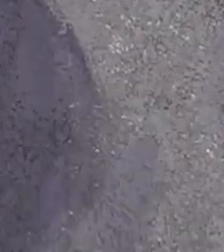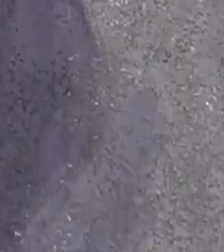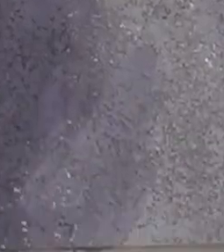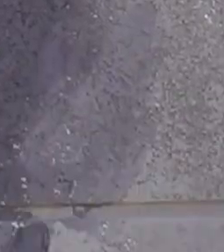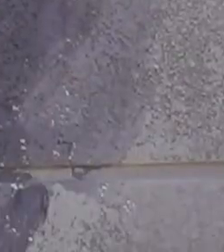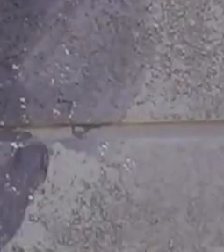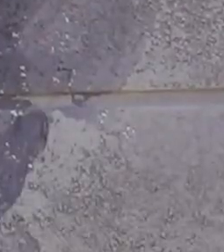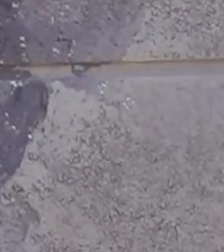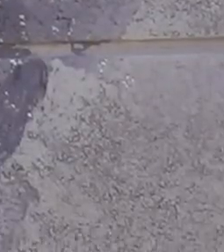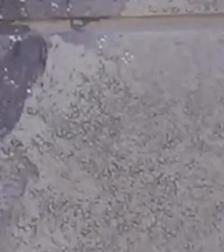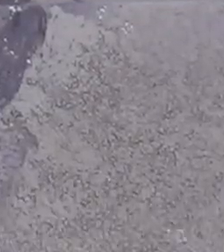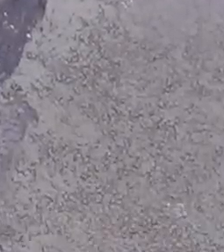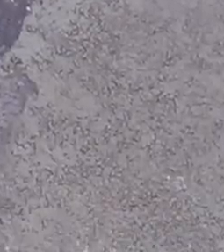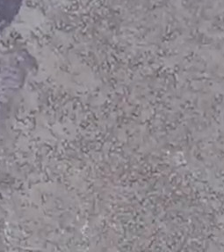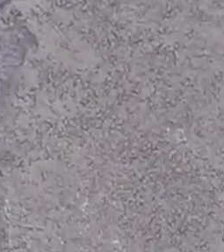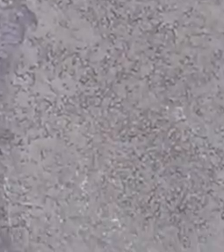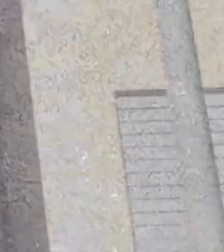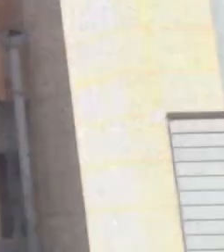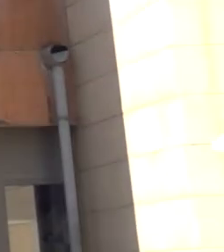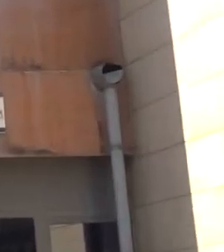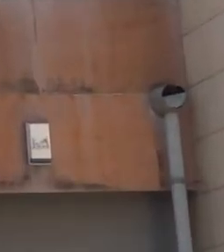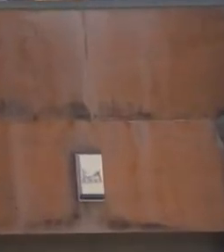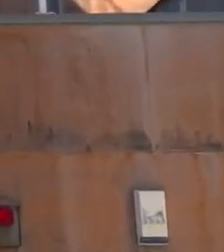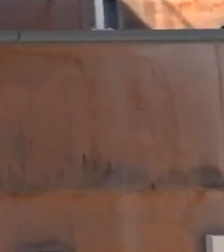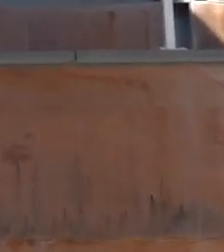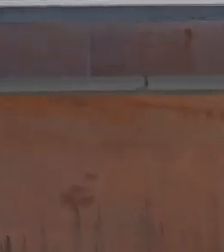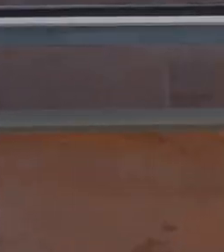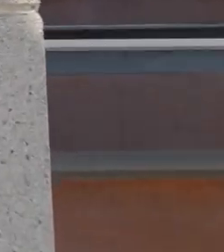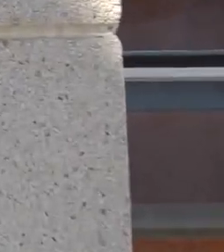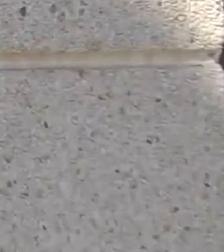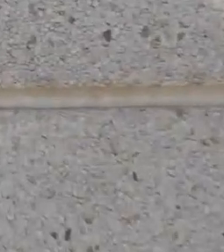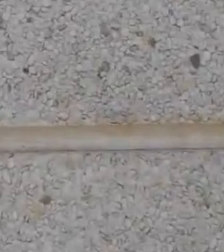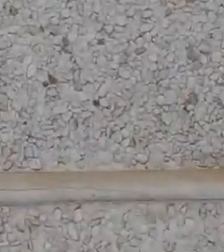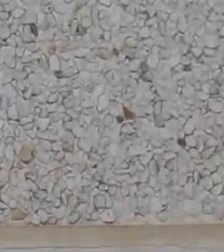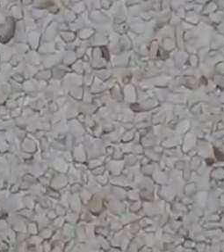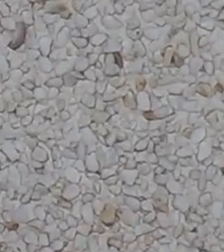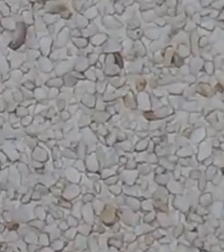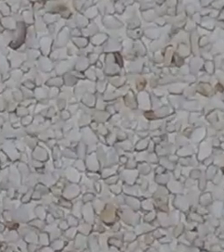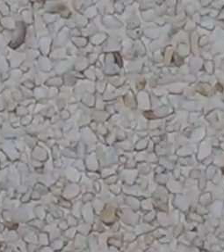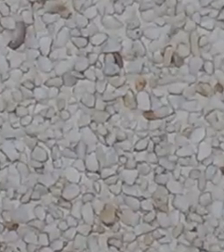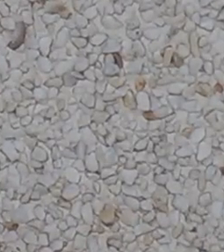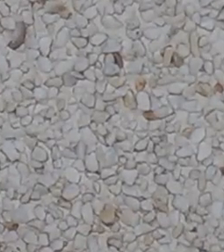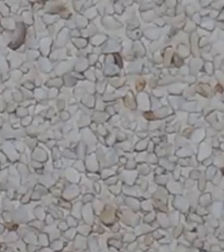www.donesdesciencia.upb.es